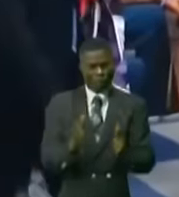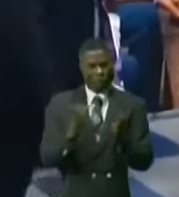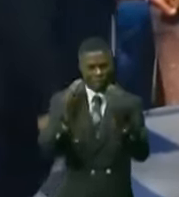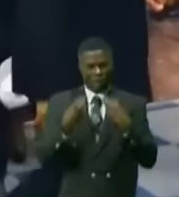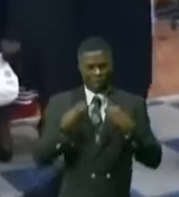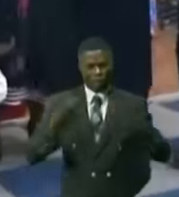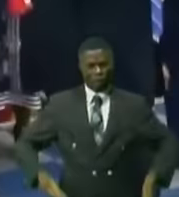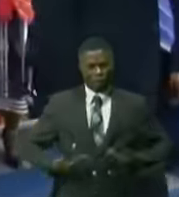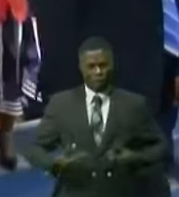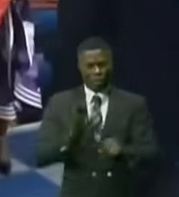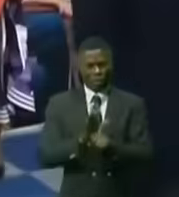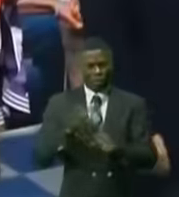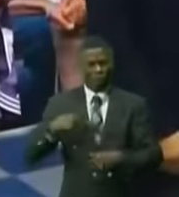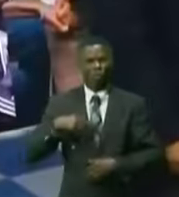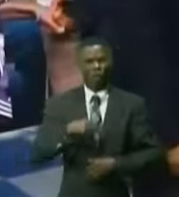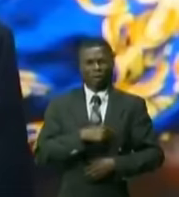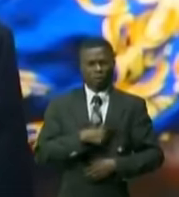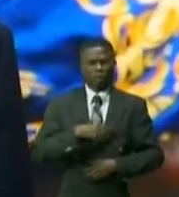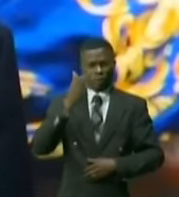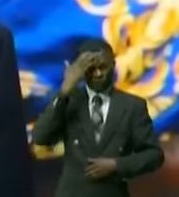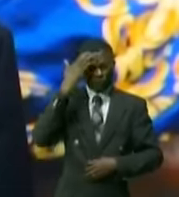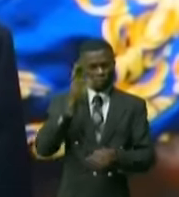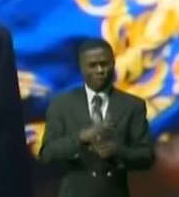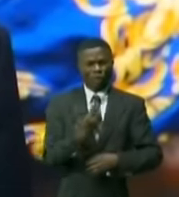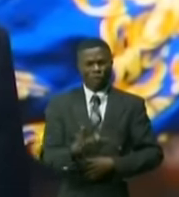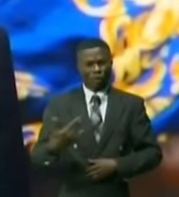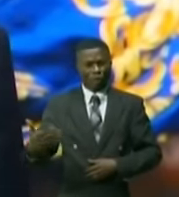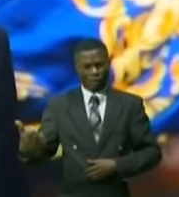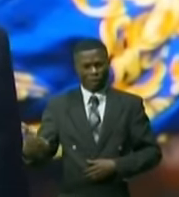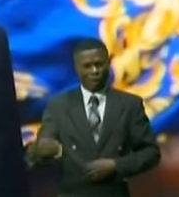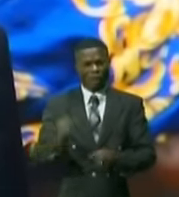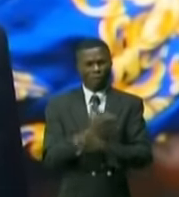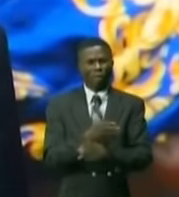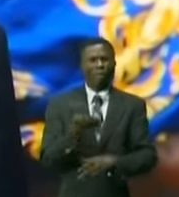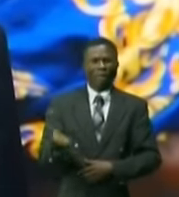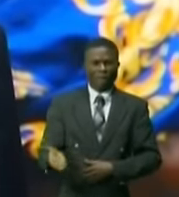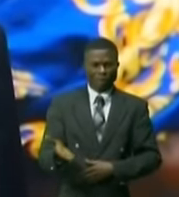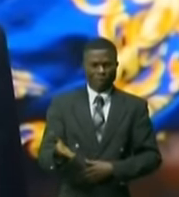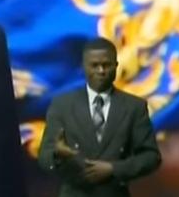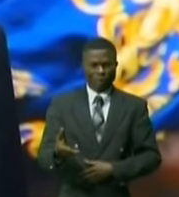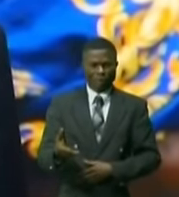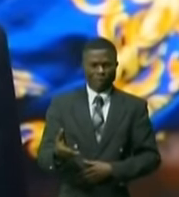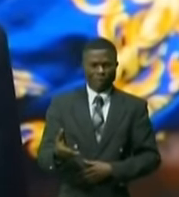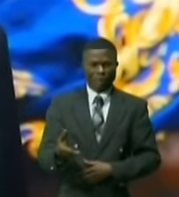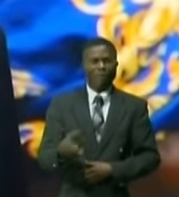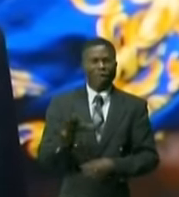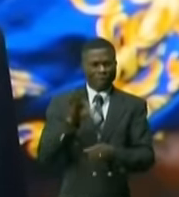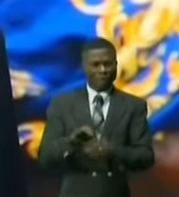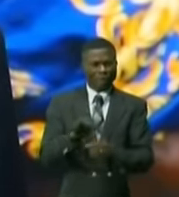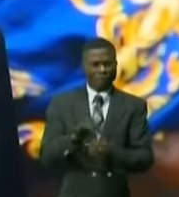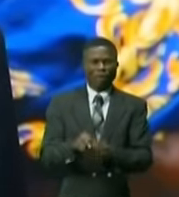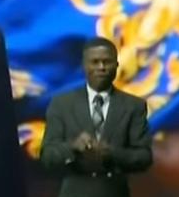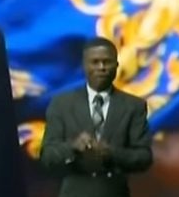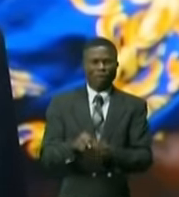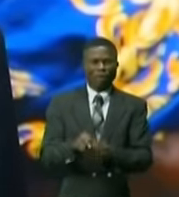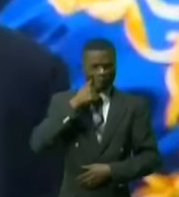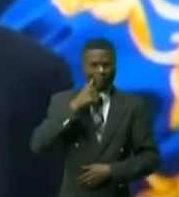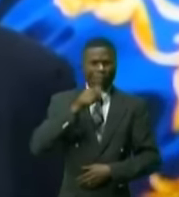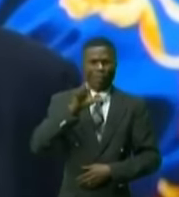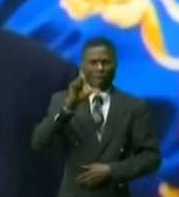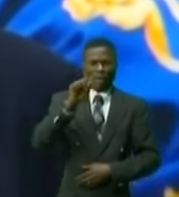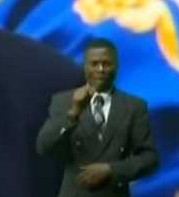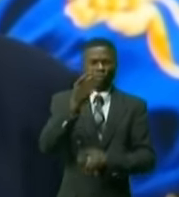plaisir de savoir que beaucoup de choses ont été faites et que l'on aura l'élection le